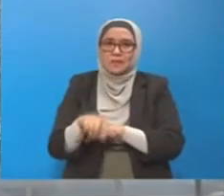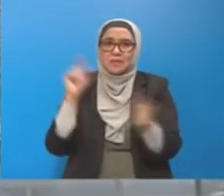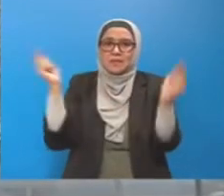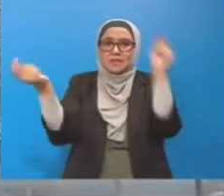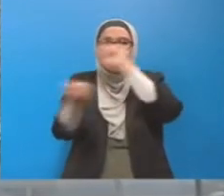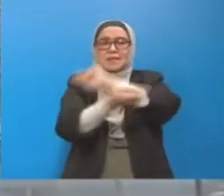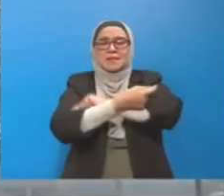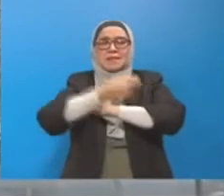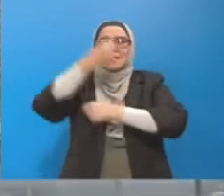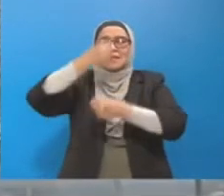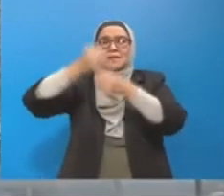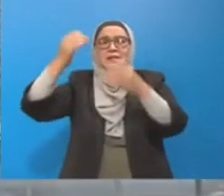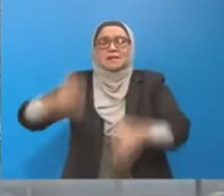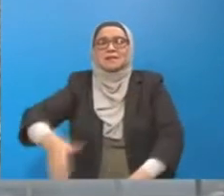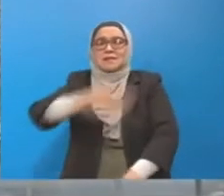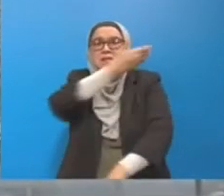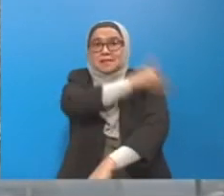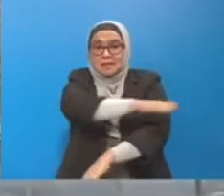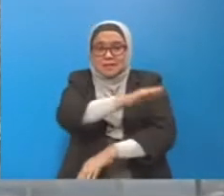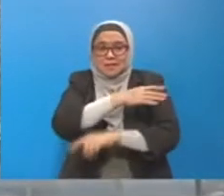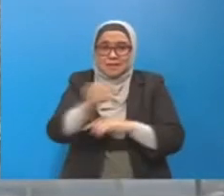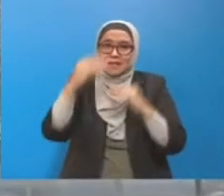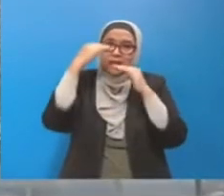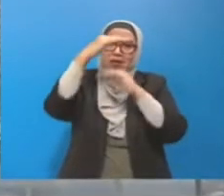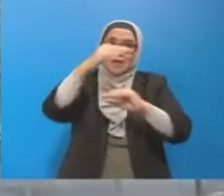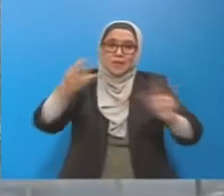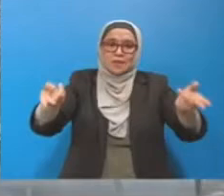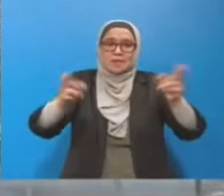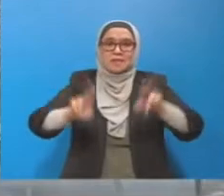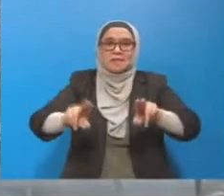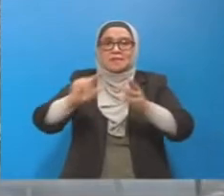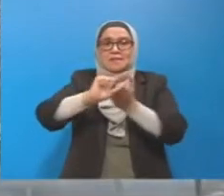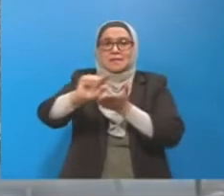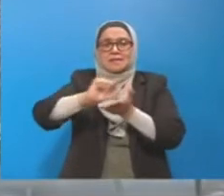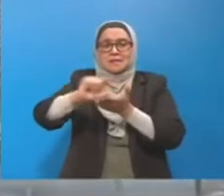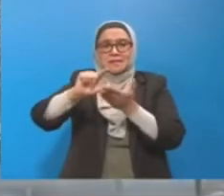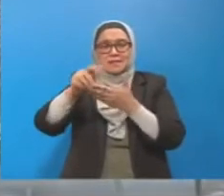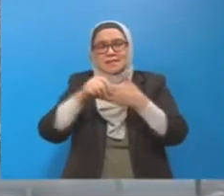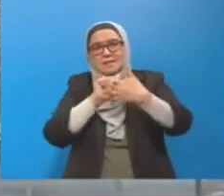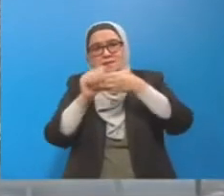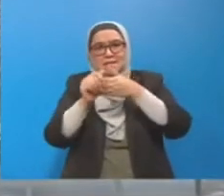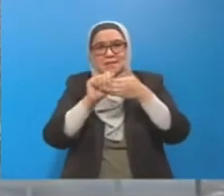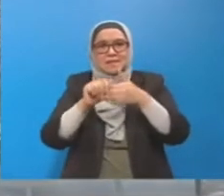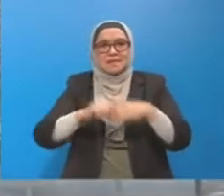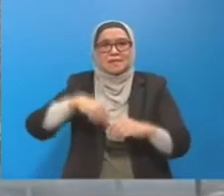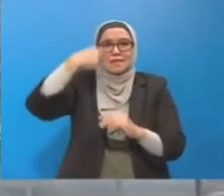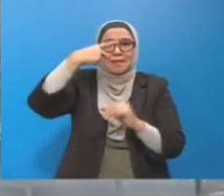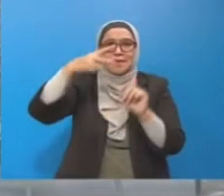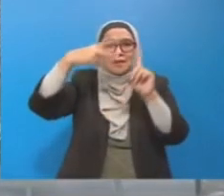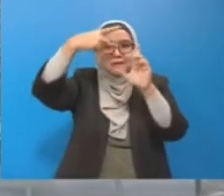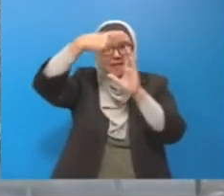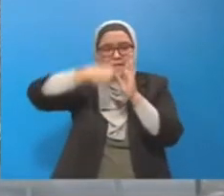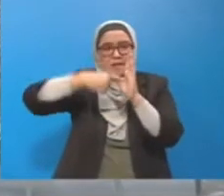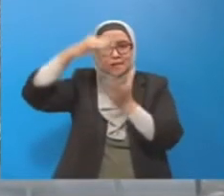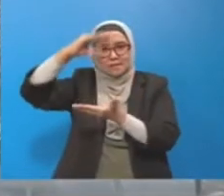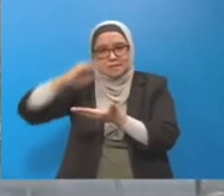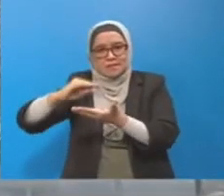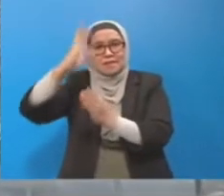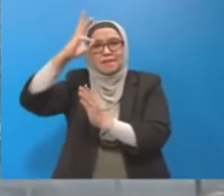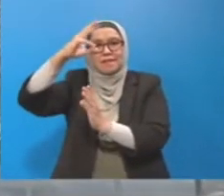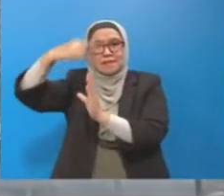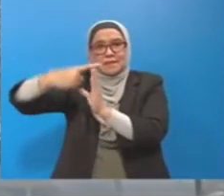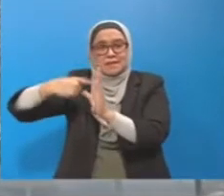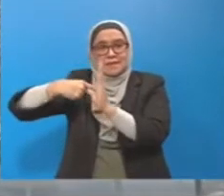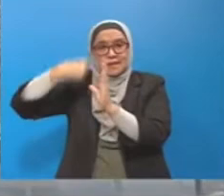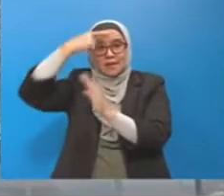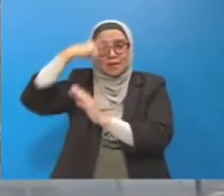sing tempo kontrak penggajian juga dilonggarkan di pada 12 bulan kepada enam bulan bagi ketegori pekerja